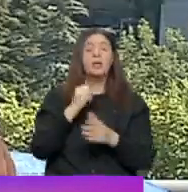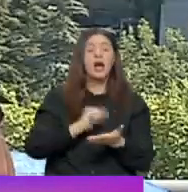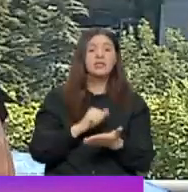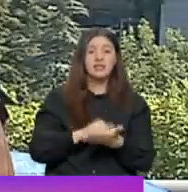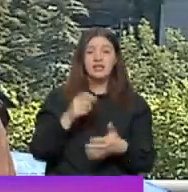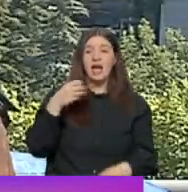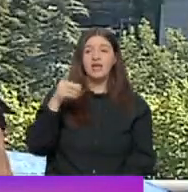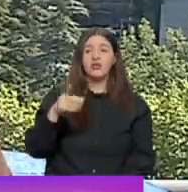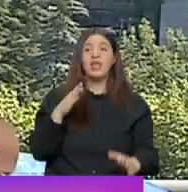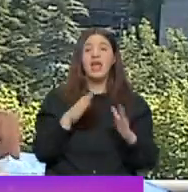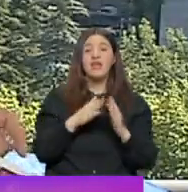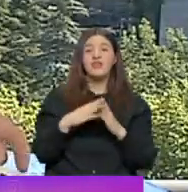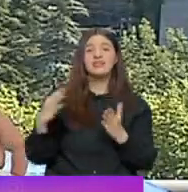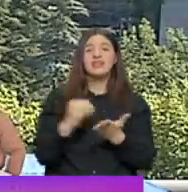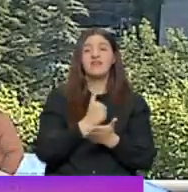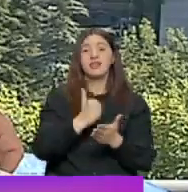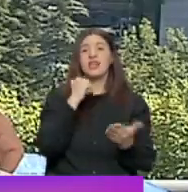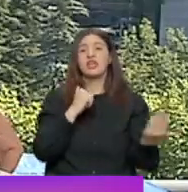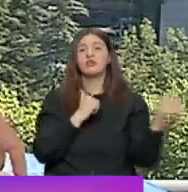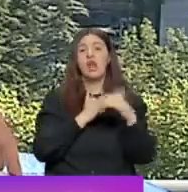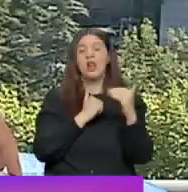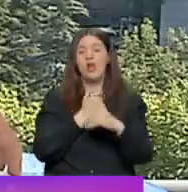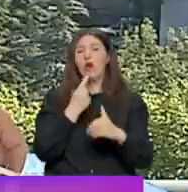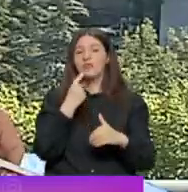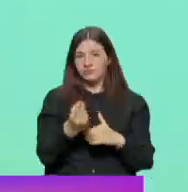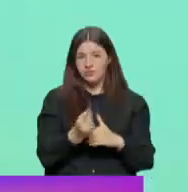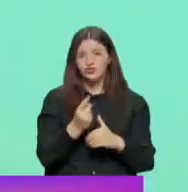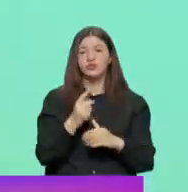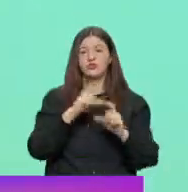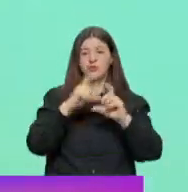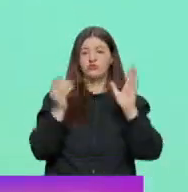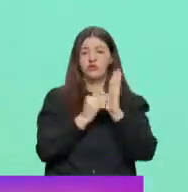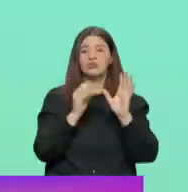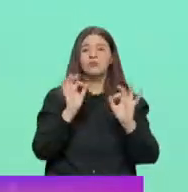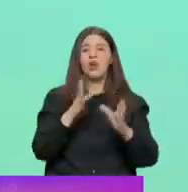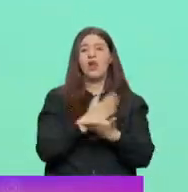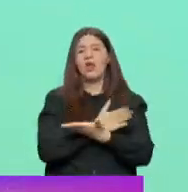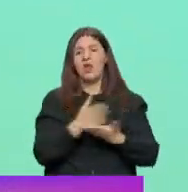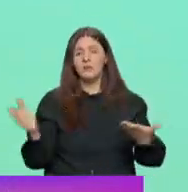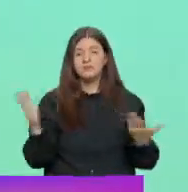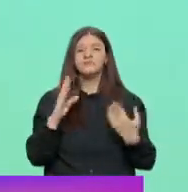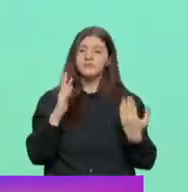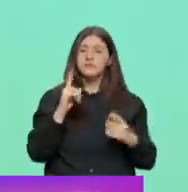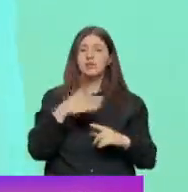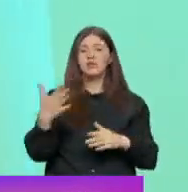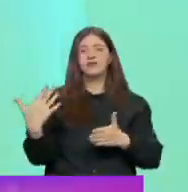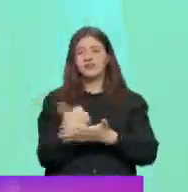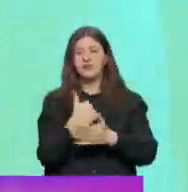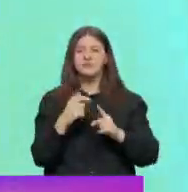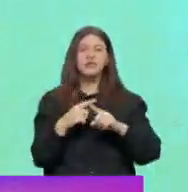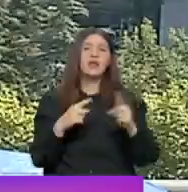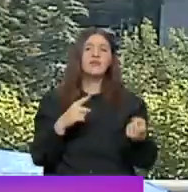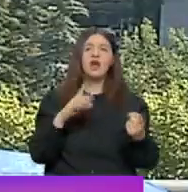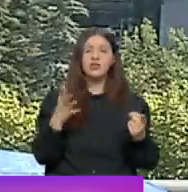Sabah gazetesi Erdoğan evine zaferle dönüyor manşetini attı. Böyle devam ediyor. Bir tarafta zafer, diğer